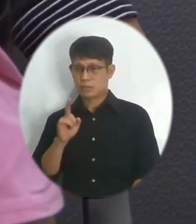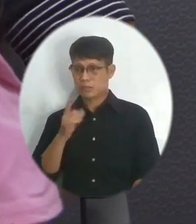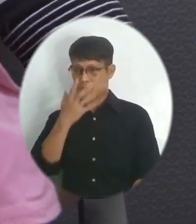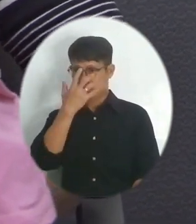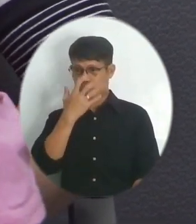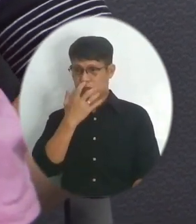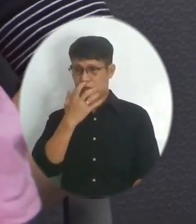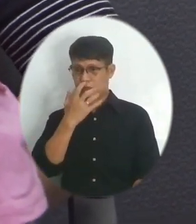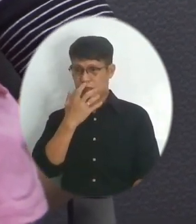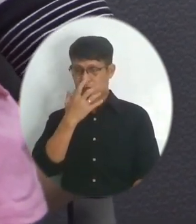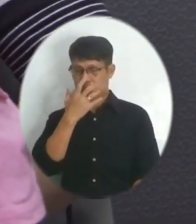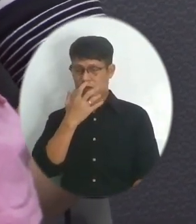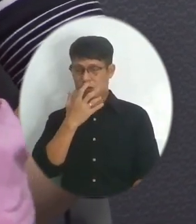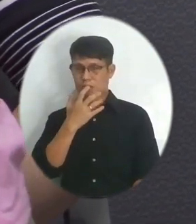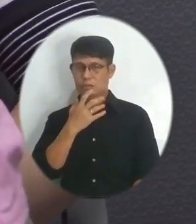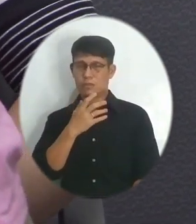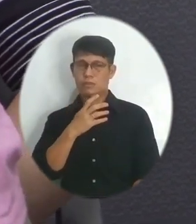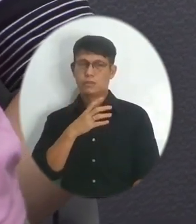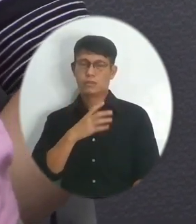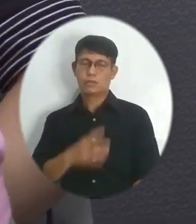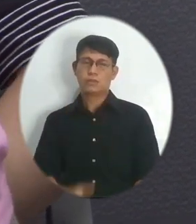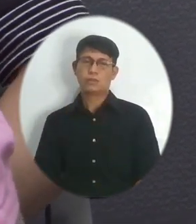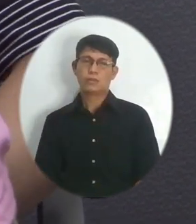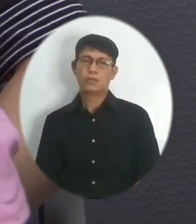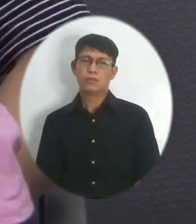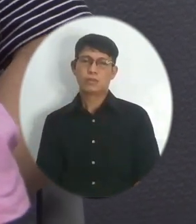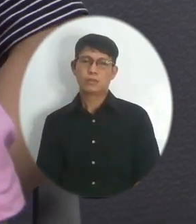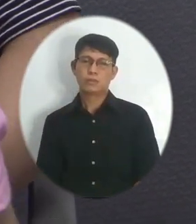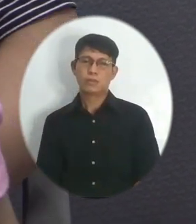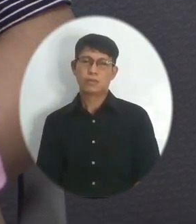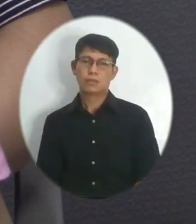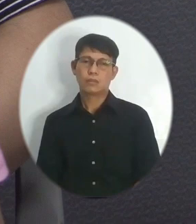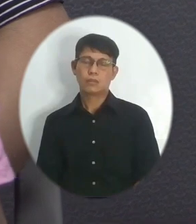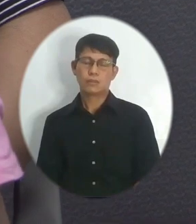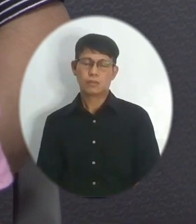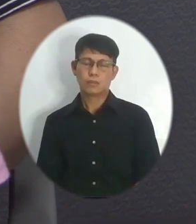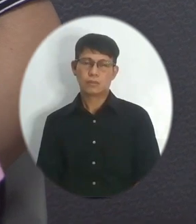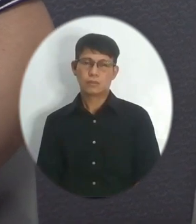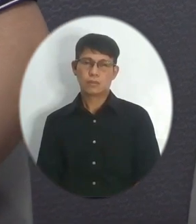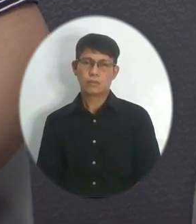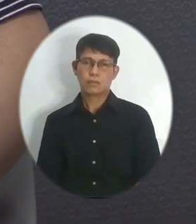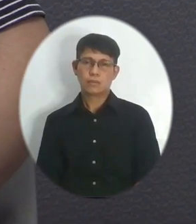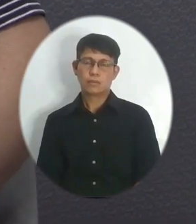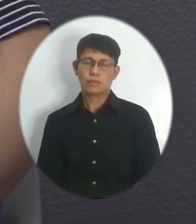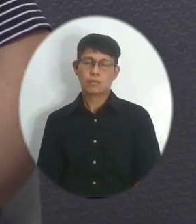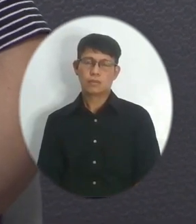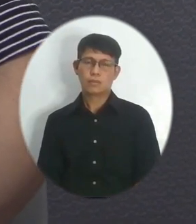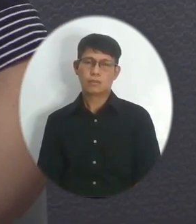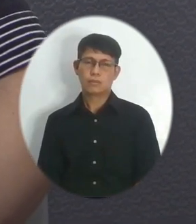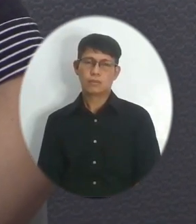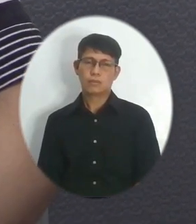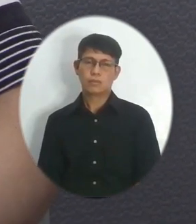ma'am! Medyo weak po yung reaction na nakuha natin today.